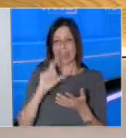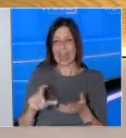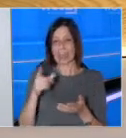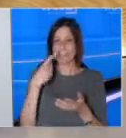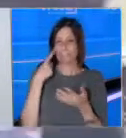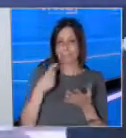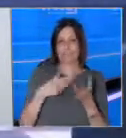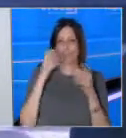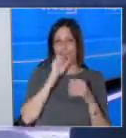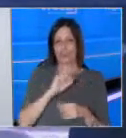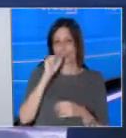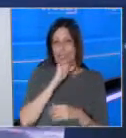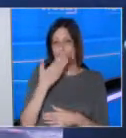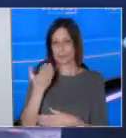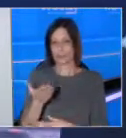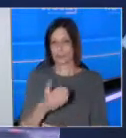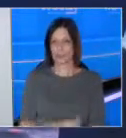הוא.